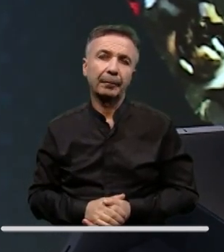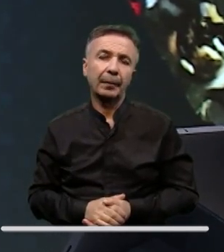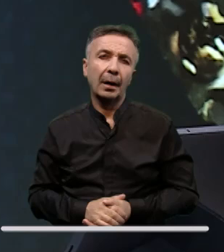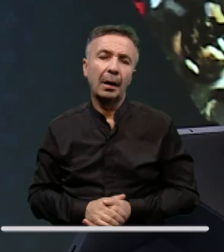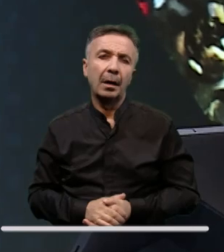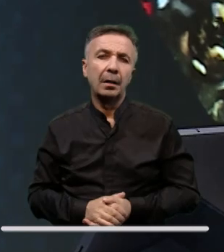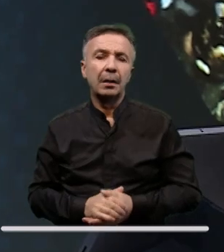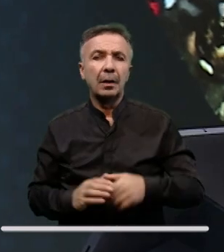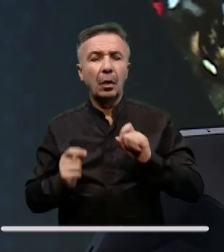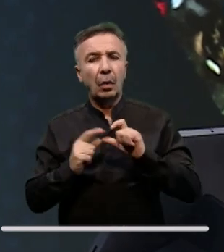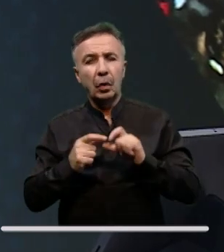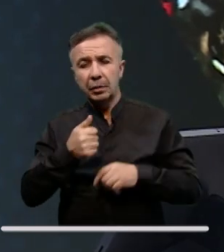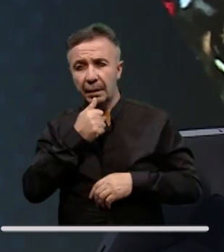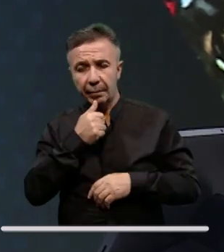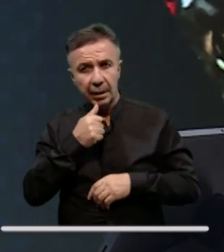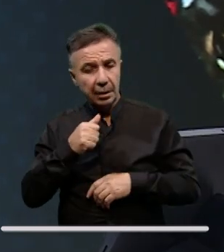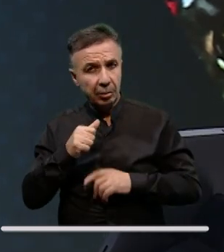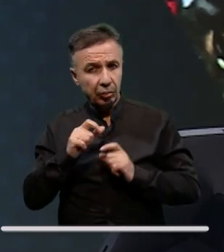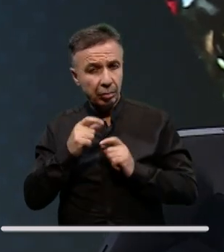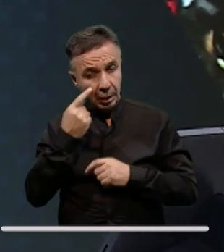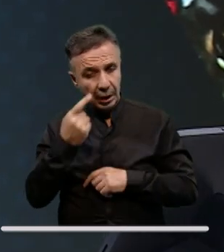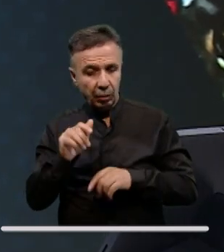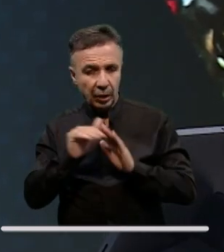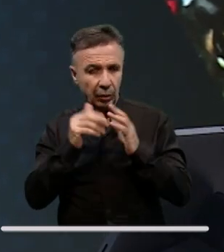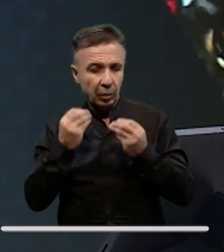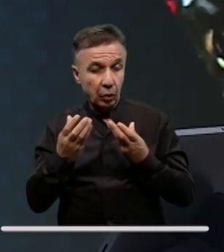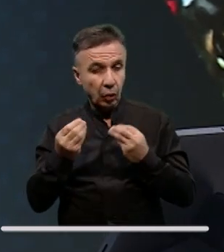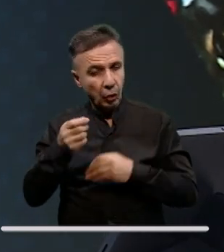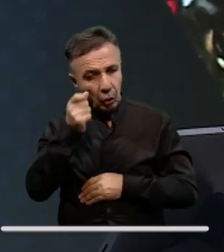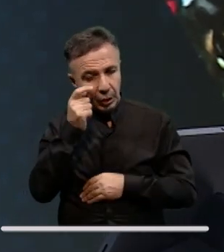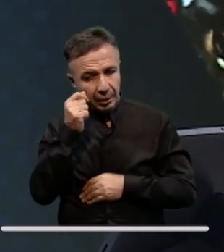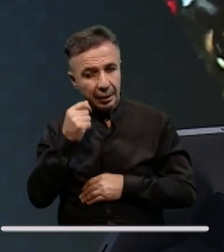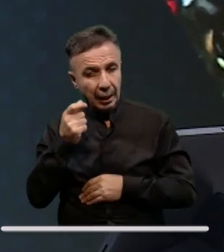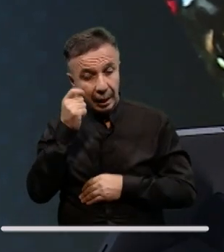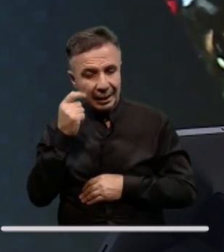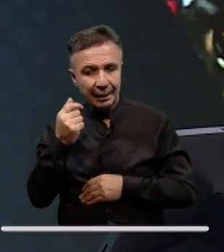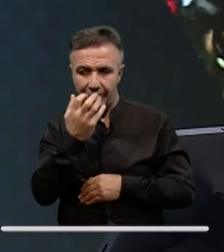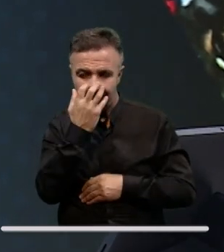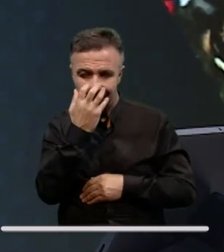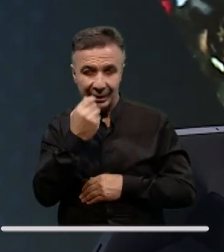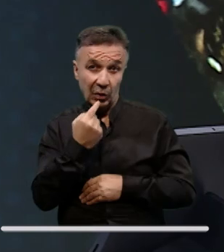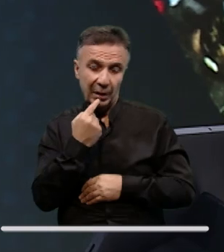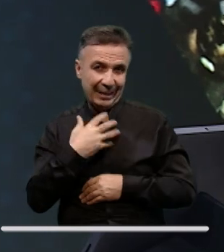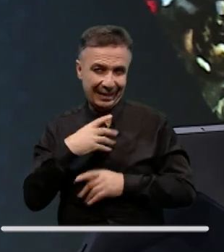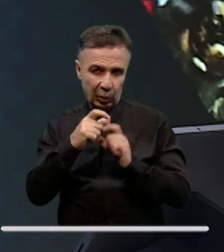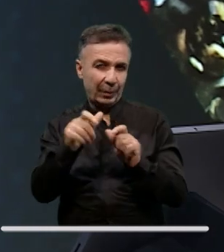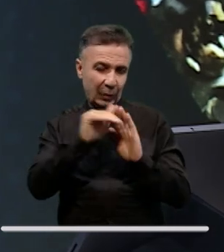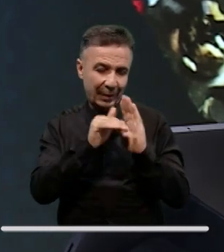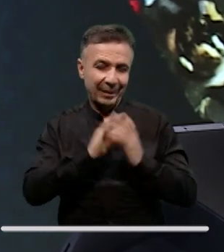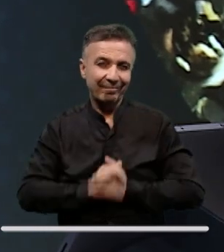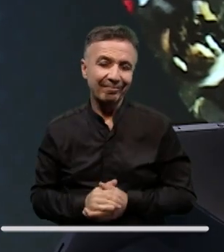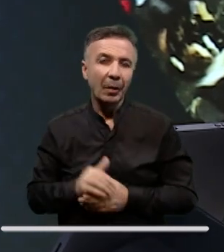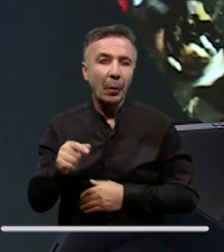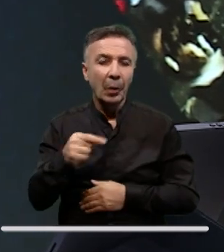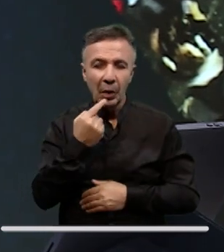cevaplandırırım dileklerinde bulunmuşlar çok özlediklerim hasretle beklediklerinden bahsetmişler Hocam bu ifadeleri kullanan